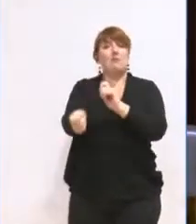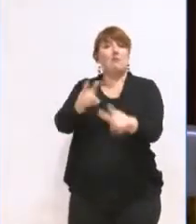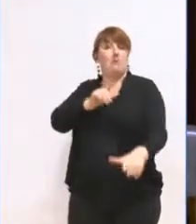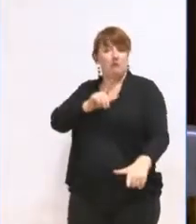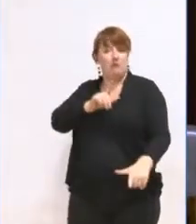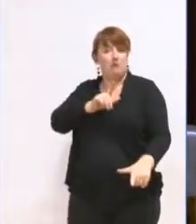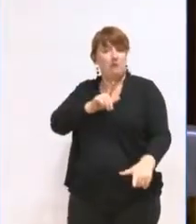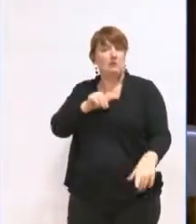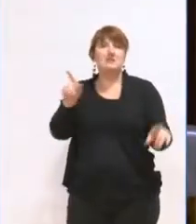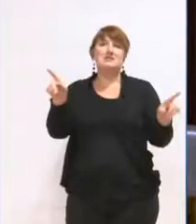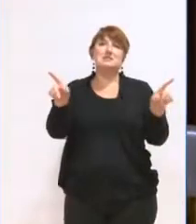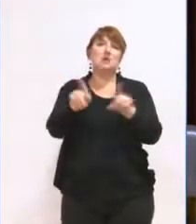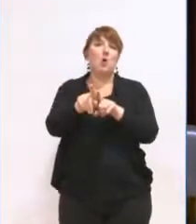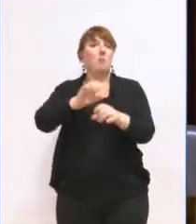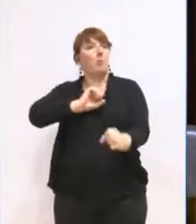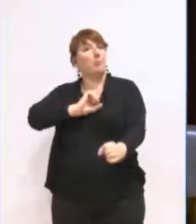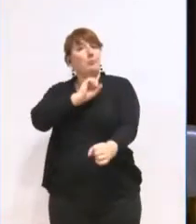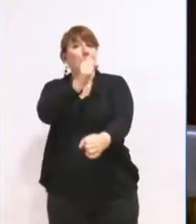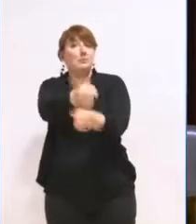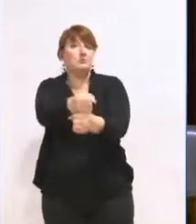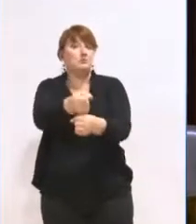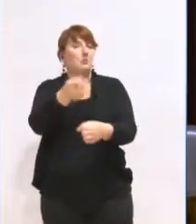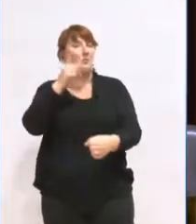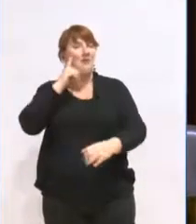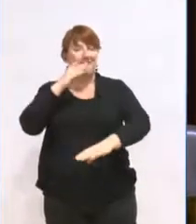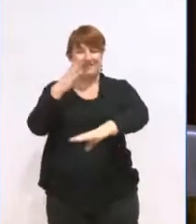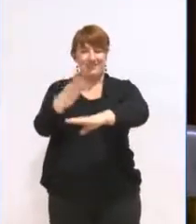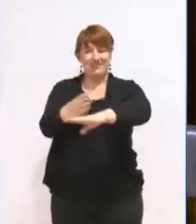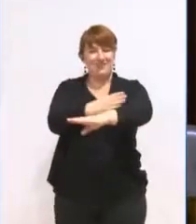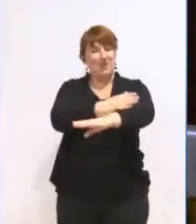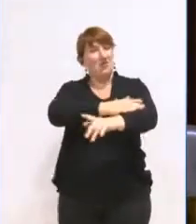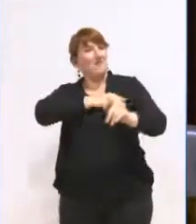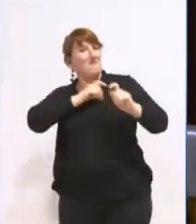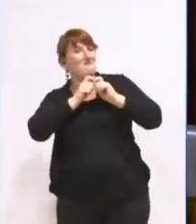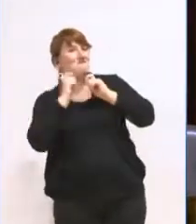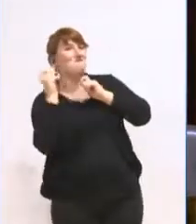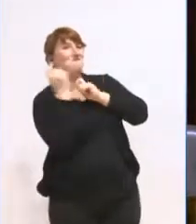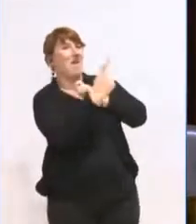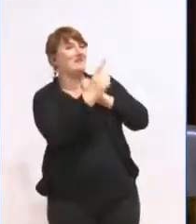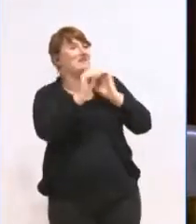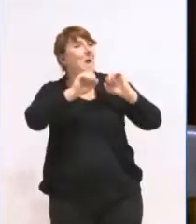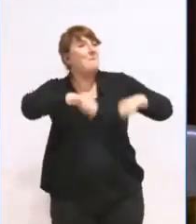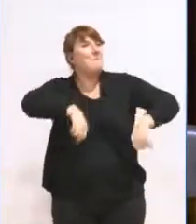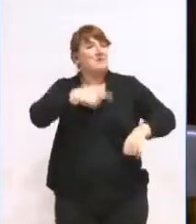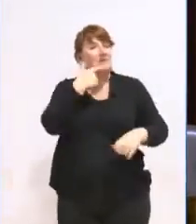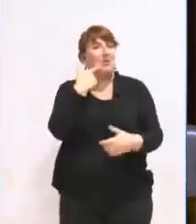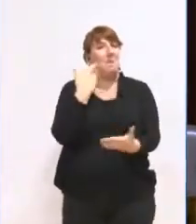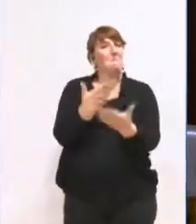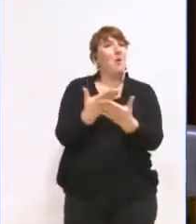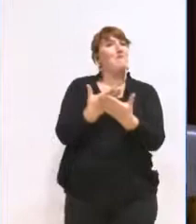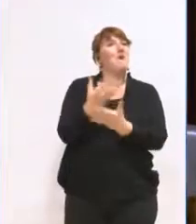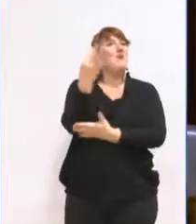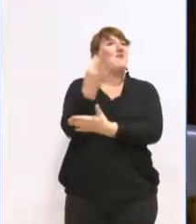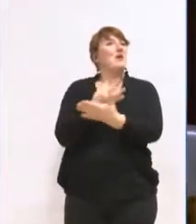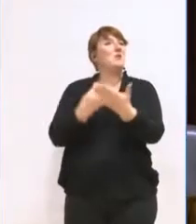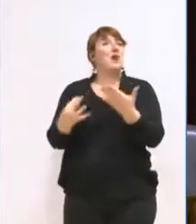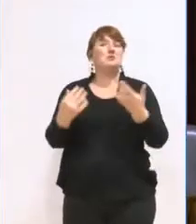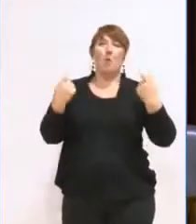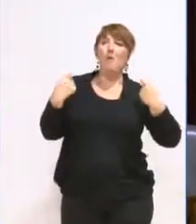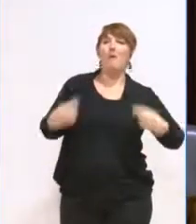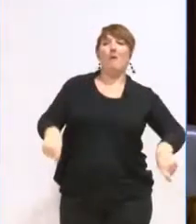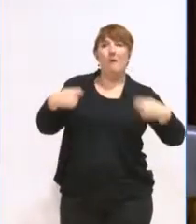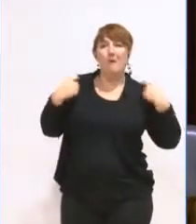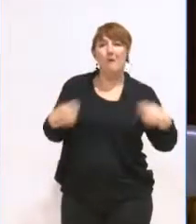si nous pouvions verser ces dividendes, c'est que forcément, la facturation que nous opérions alors était au détriment